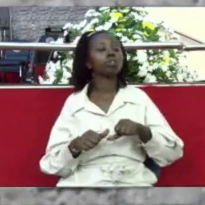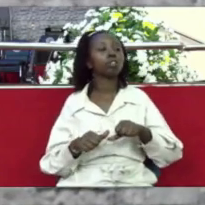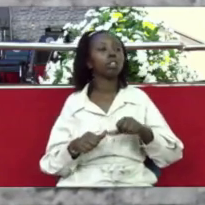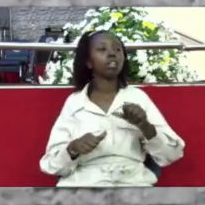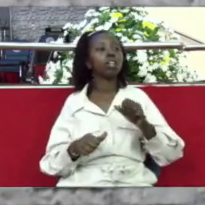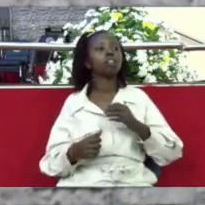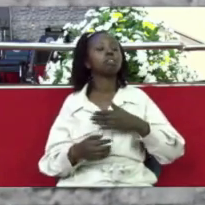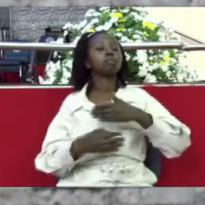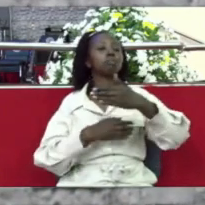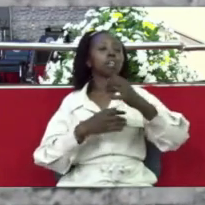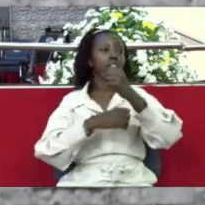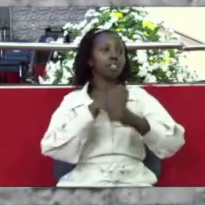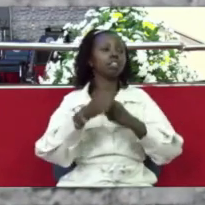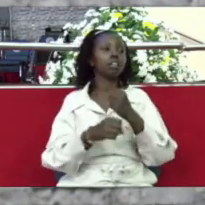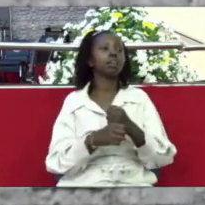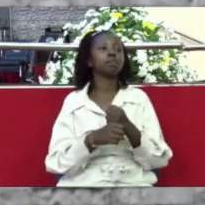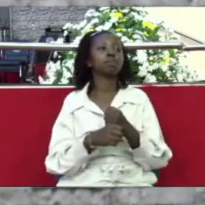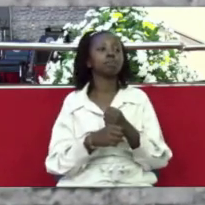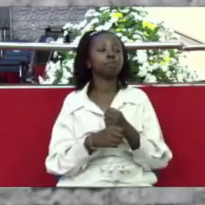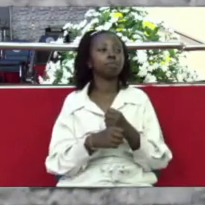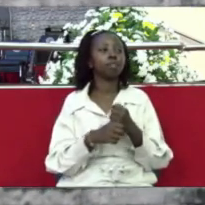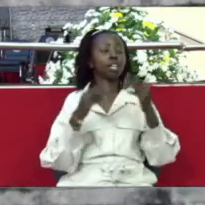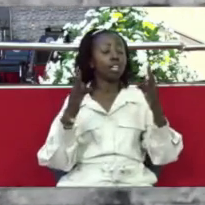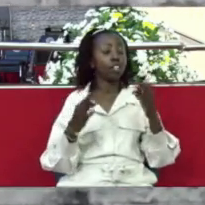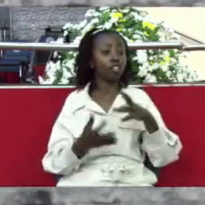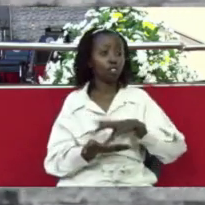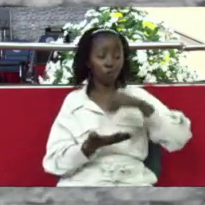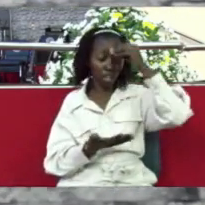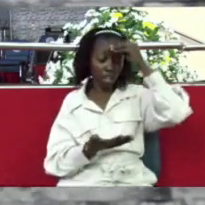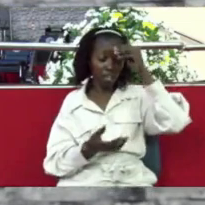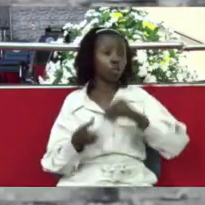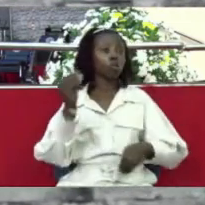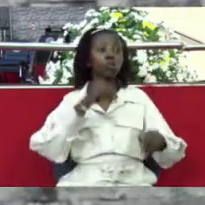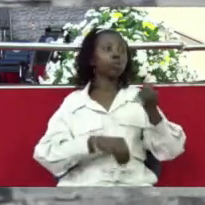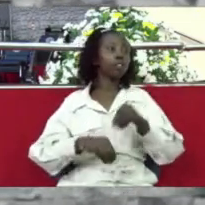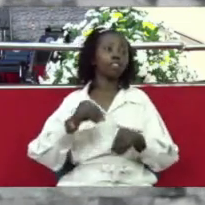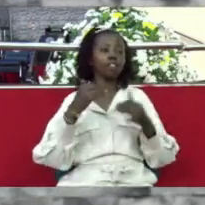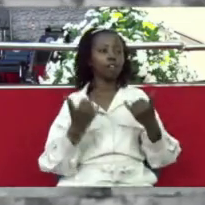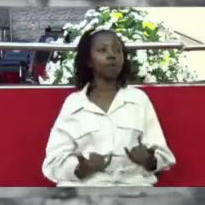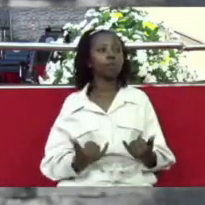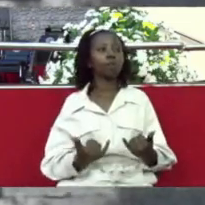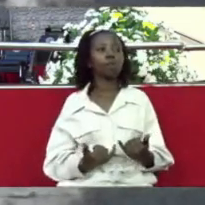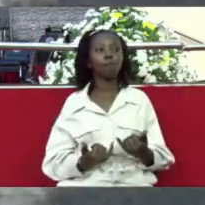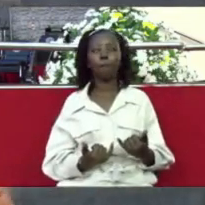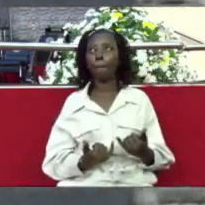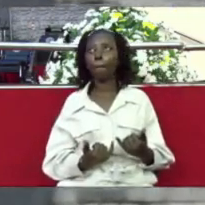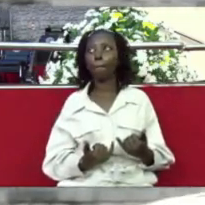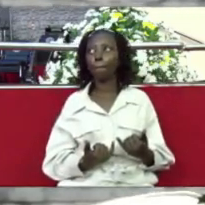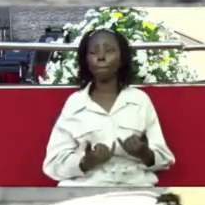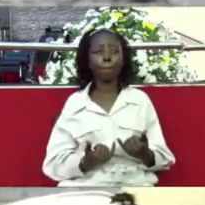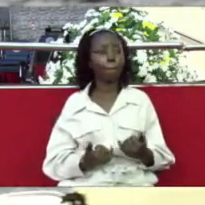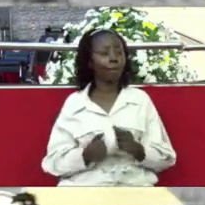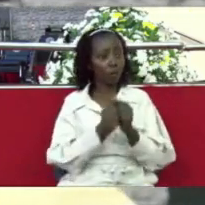year, hayo katika mwaka ujao, if you learn to give now, kama utajifunza kutoa sasa. Are you